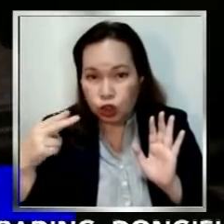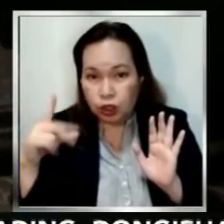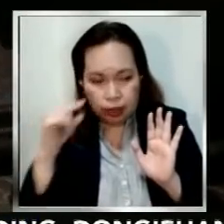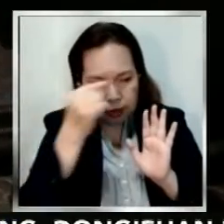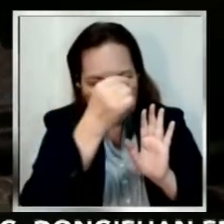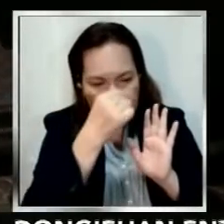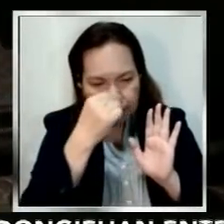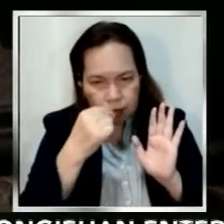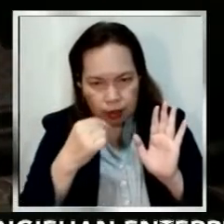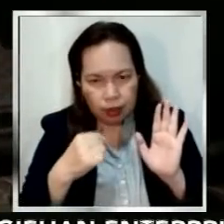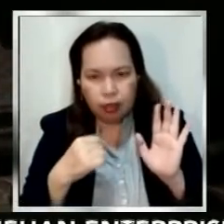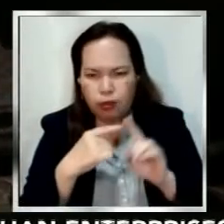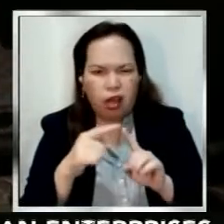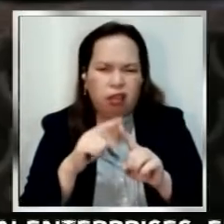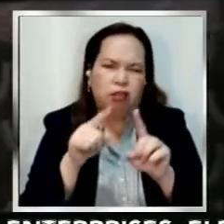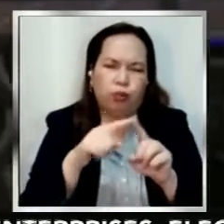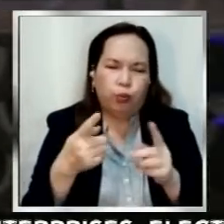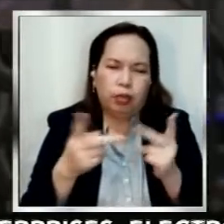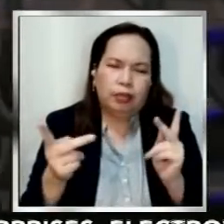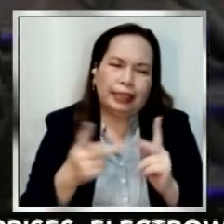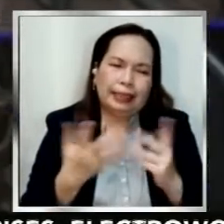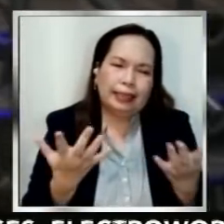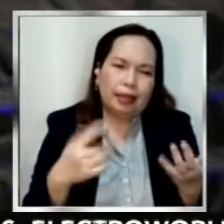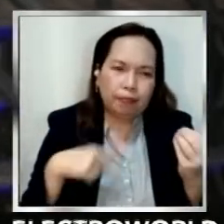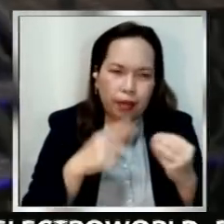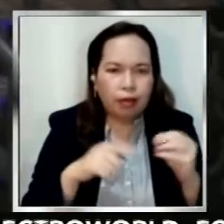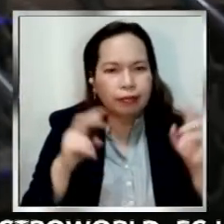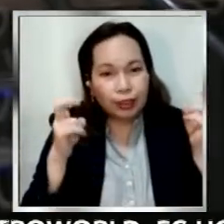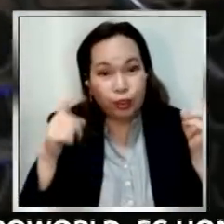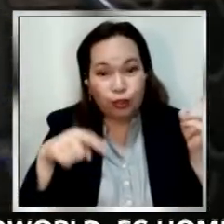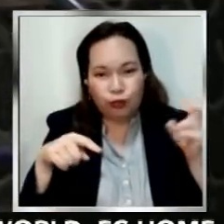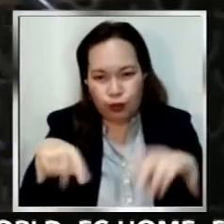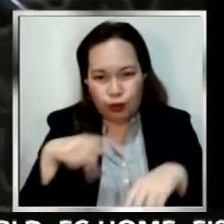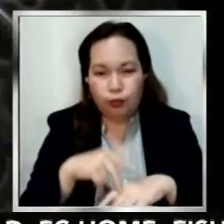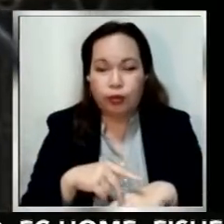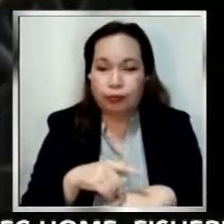GMA Integrated News, Rafi Tima, nakatutok, 24 oras.